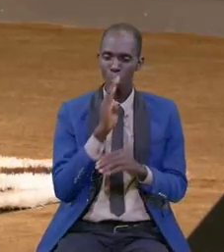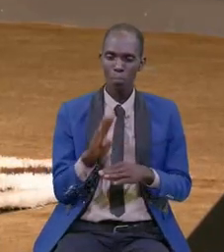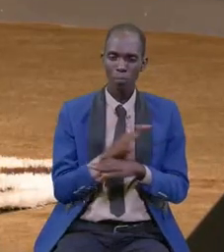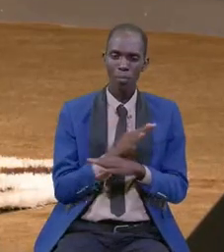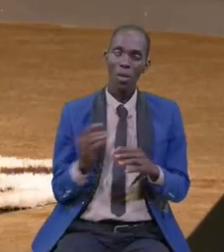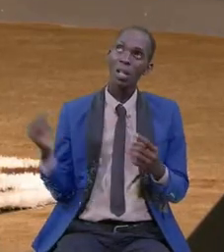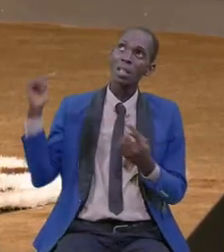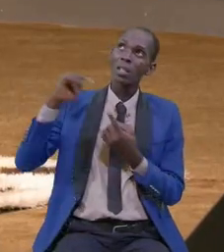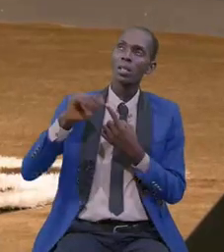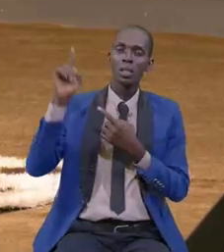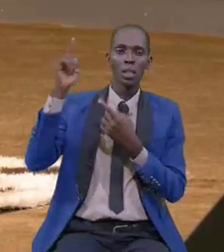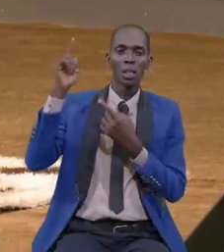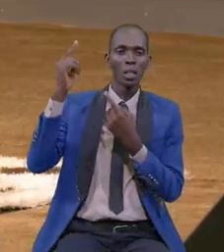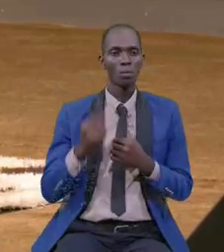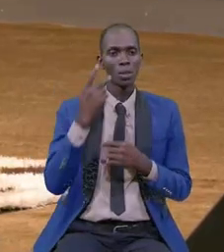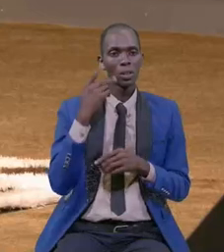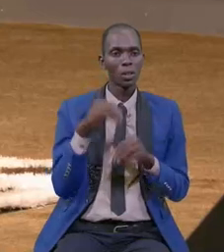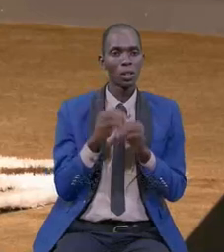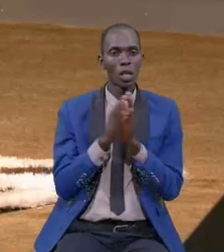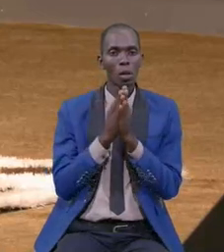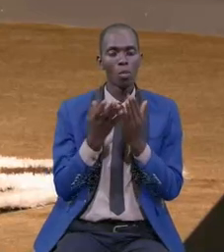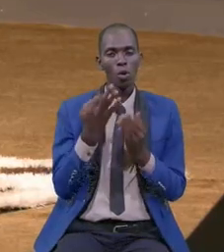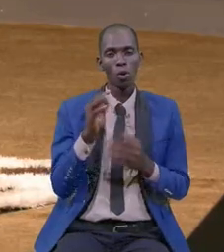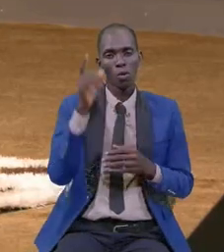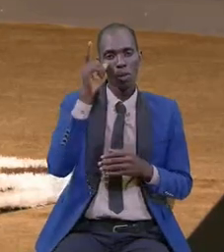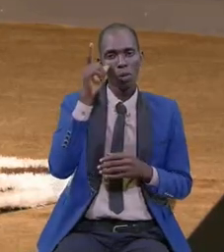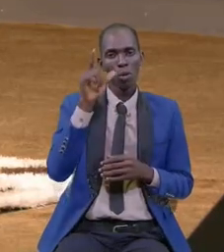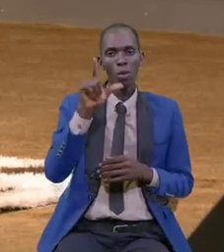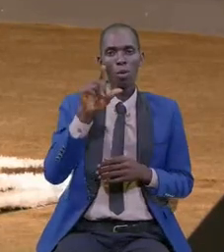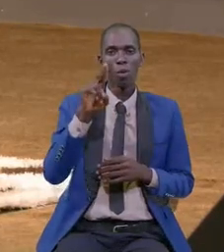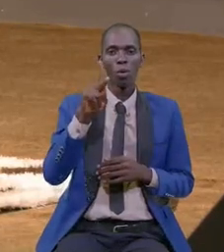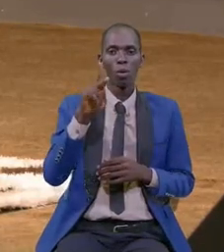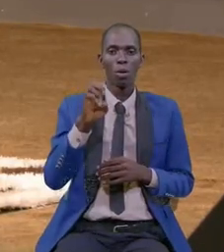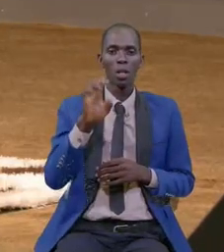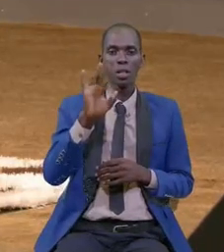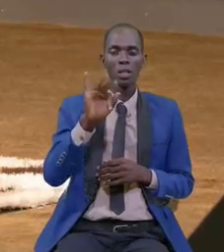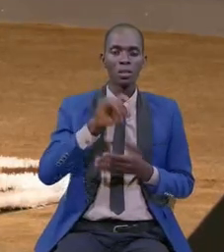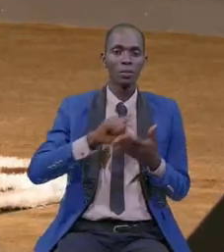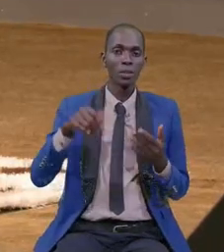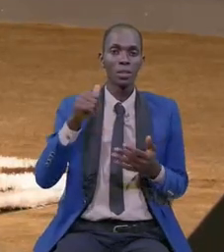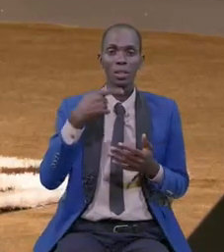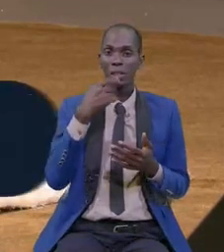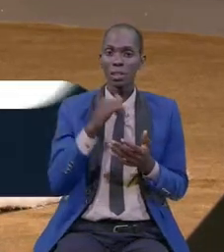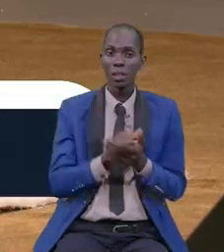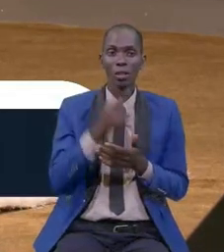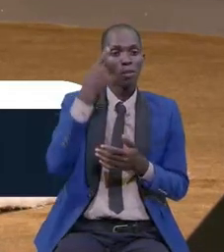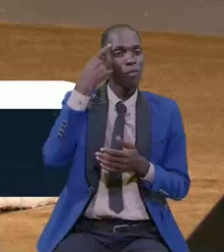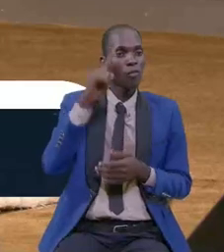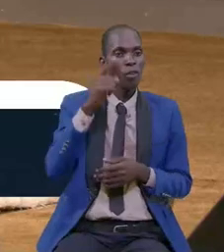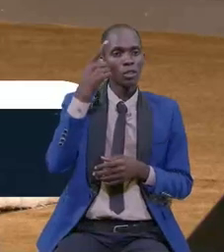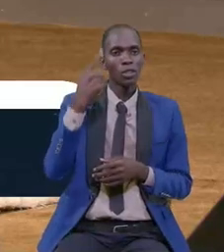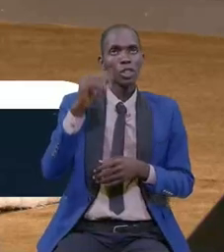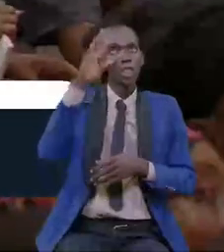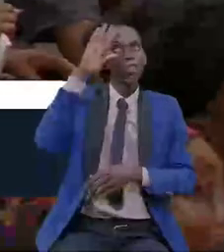revienne Luc 19 Luc 19 verset 10 Luc 19 verset